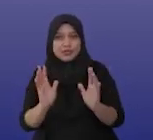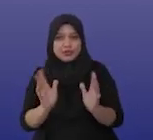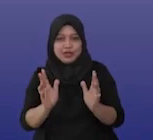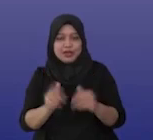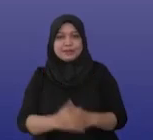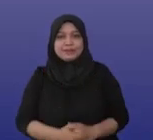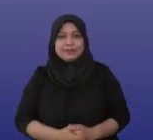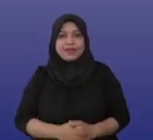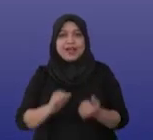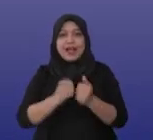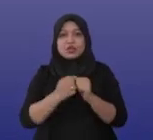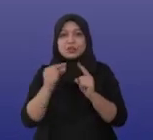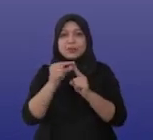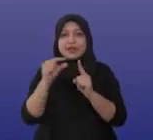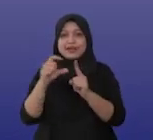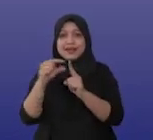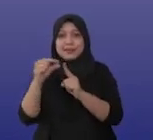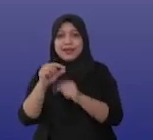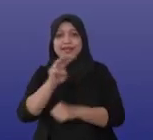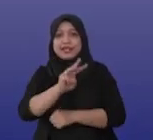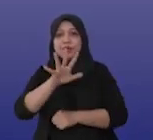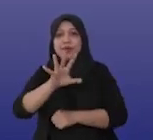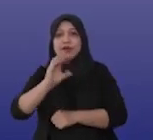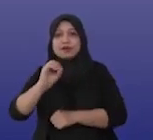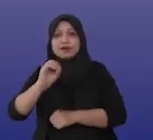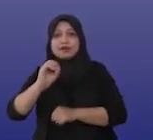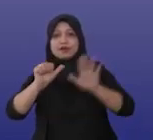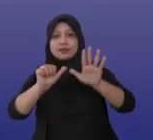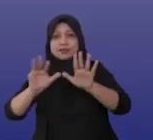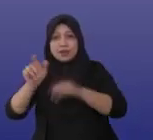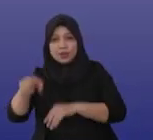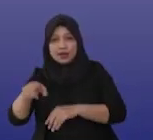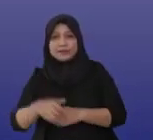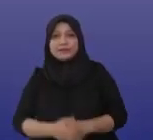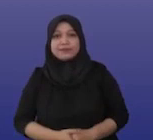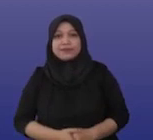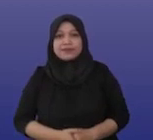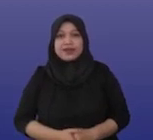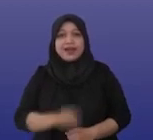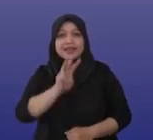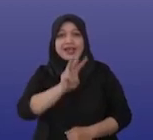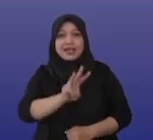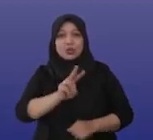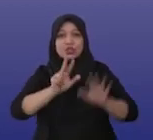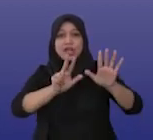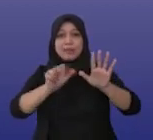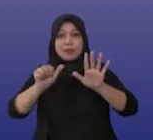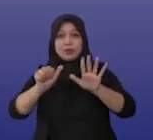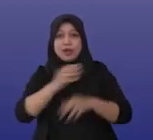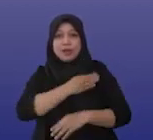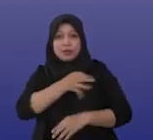kemudian kasus BTP ada 30 5069 orang 386 kabupaten-kota